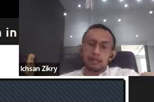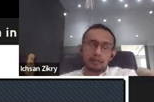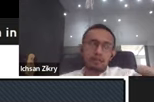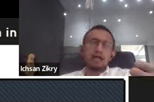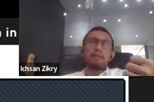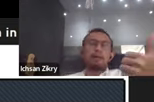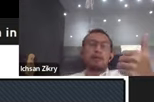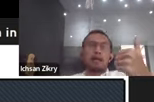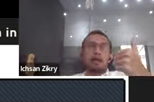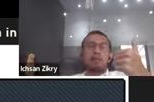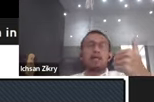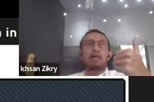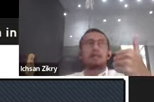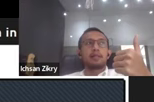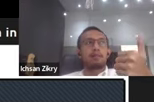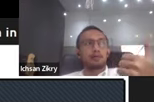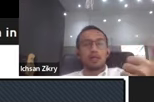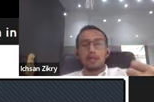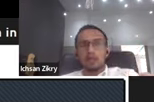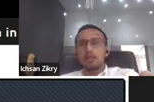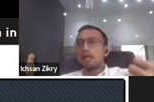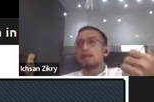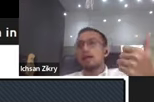masalah konteks kapan larangan meninggalkan tempat